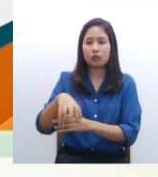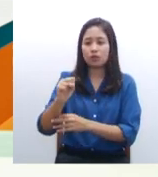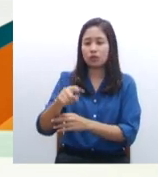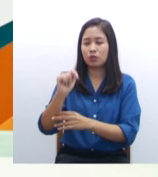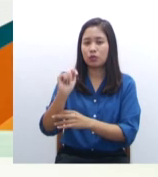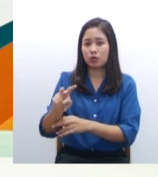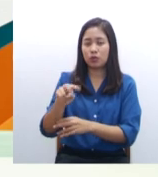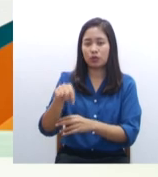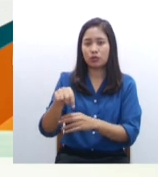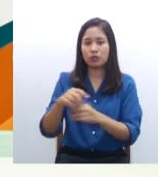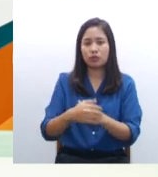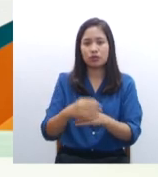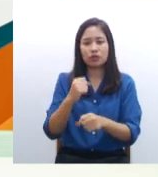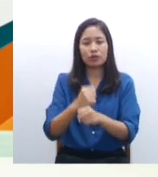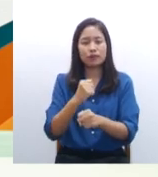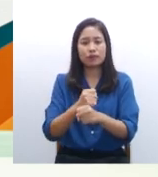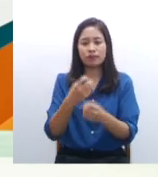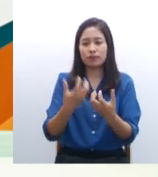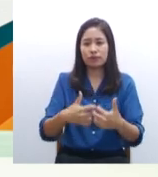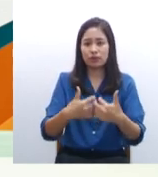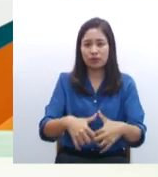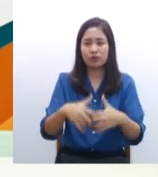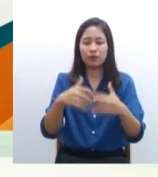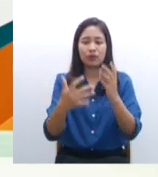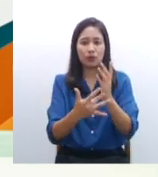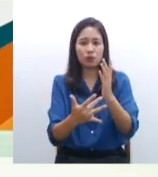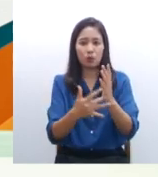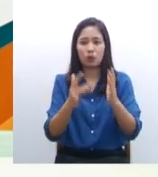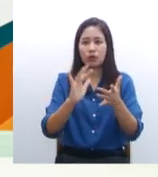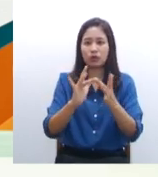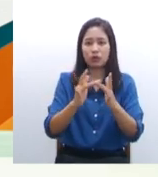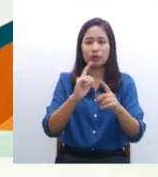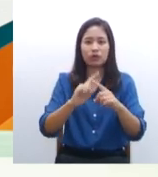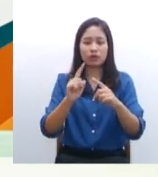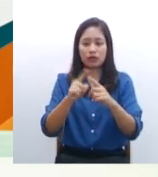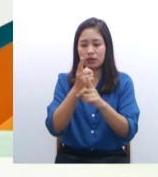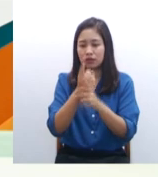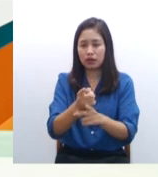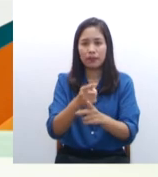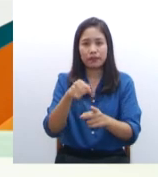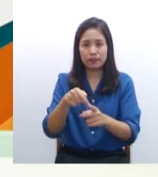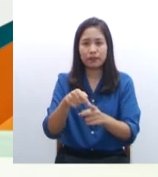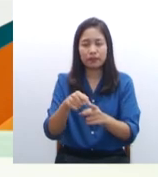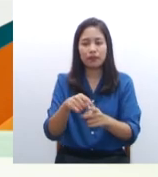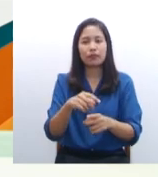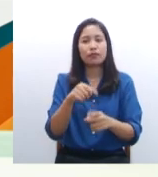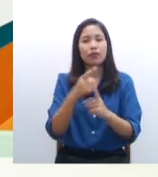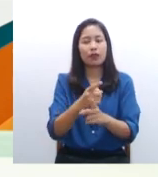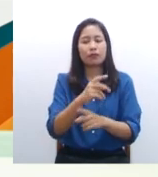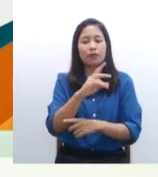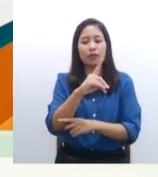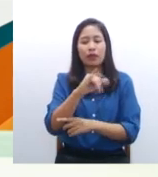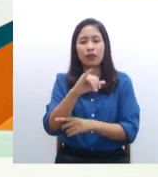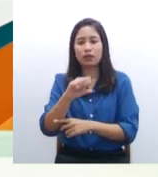าขั้นพื้นฐานได้จัดทำเครื่องมือระบบสารสนเทศทางภูมิศาสตร์นะครับที่เรียกว่า GIS นะครับโดยเ